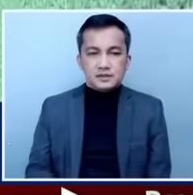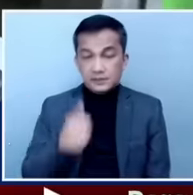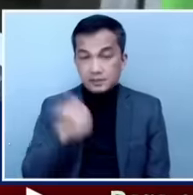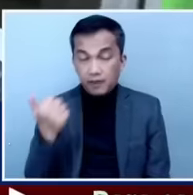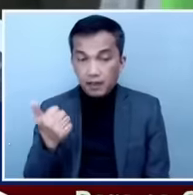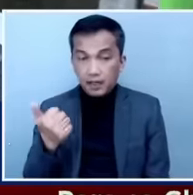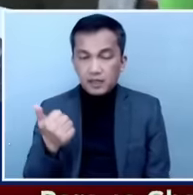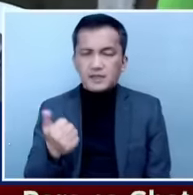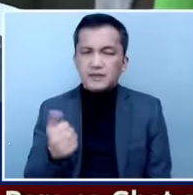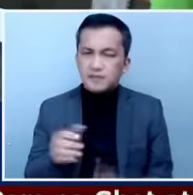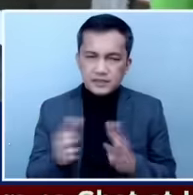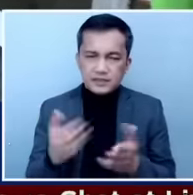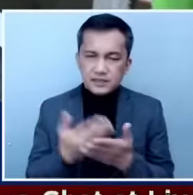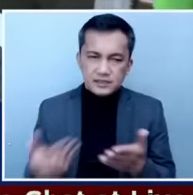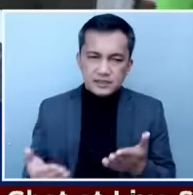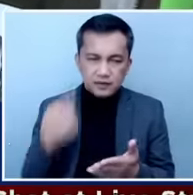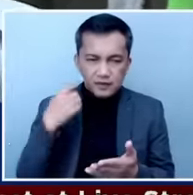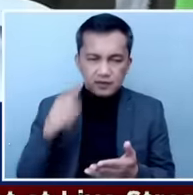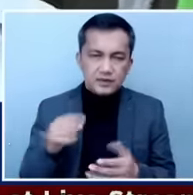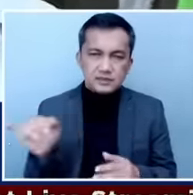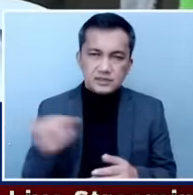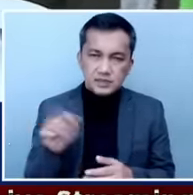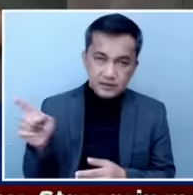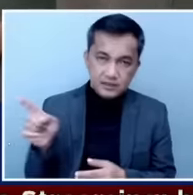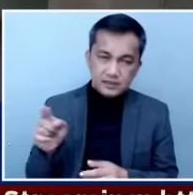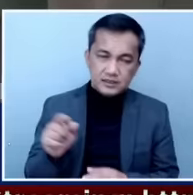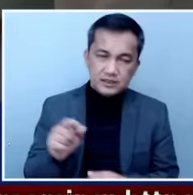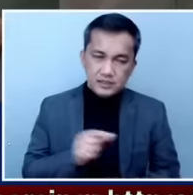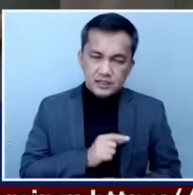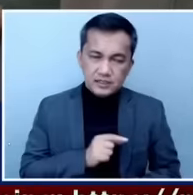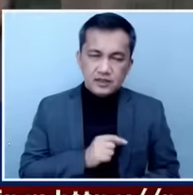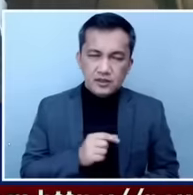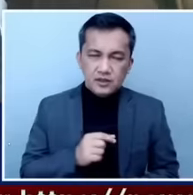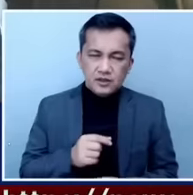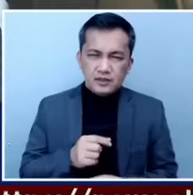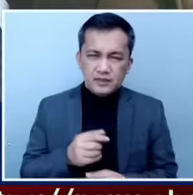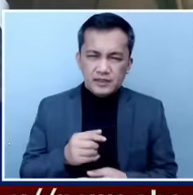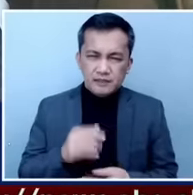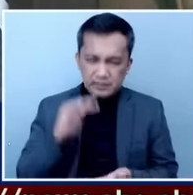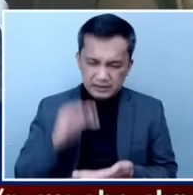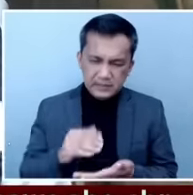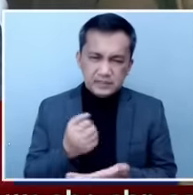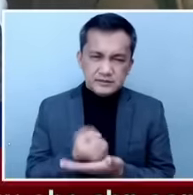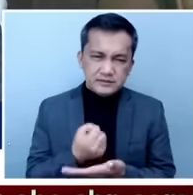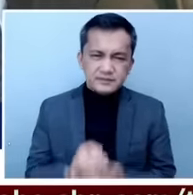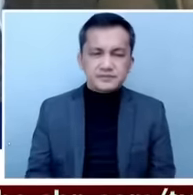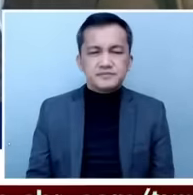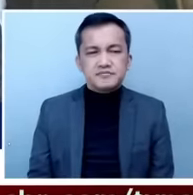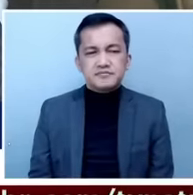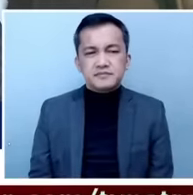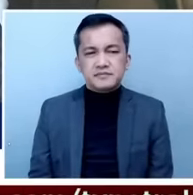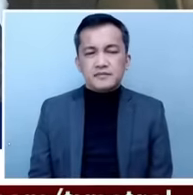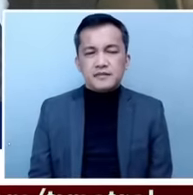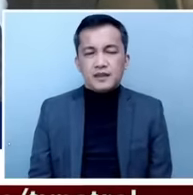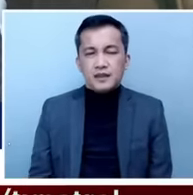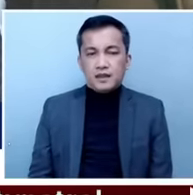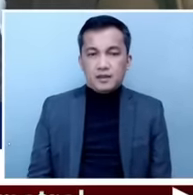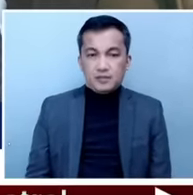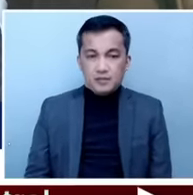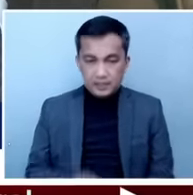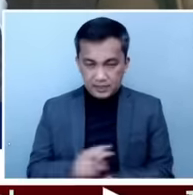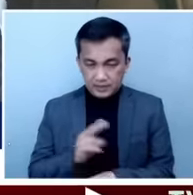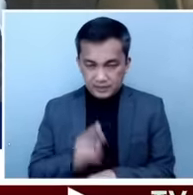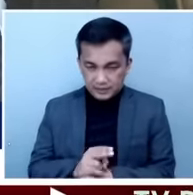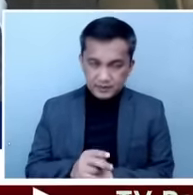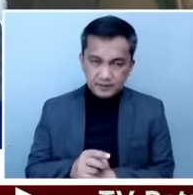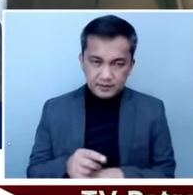malaking bagay na ito para sa mga gaya niyang sapat lang ang kinikita. Magagamit natin sa araw-araw yung mga